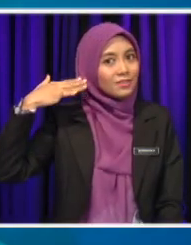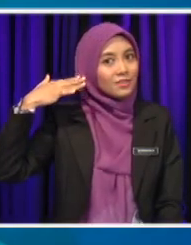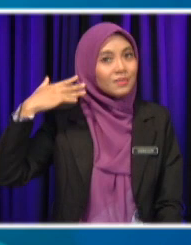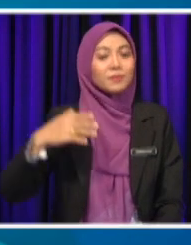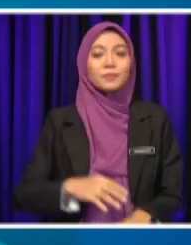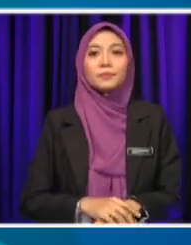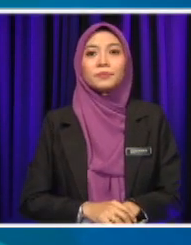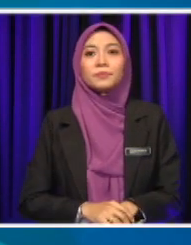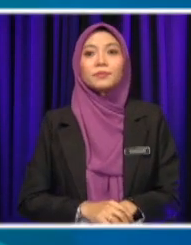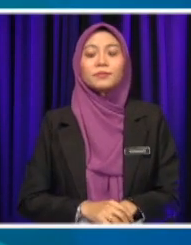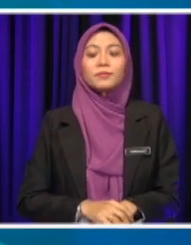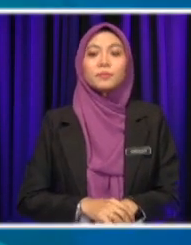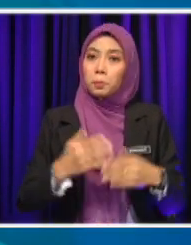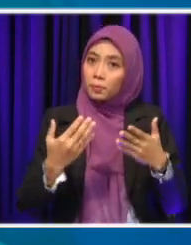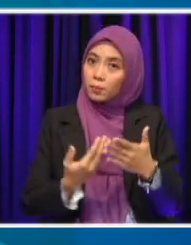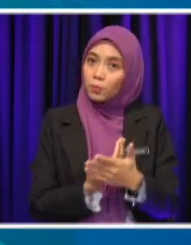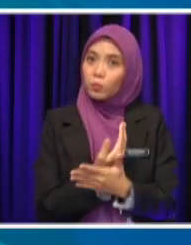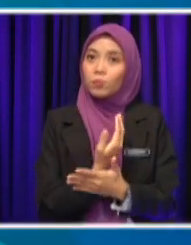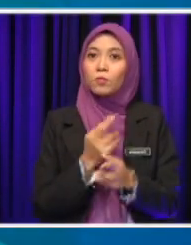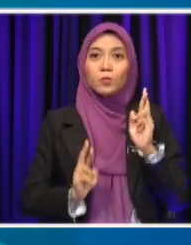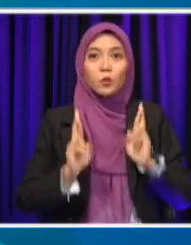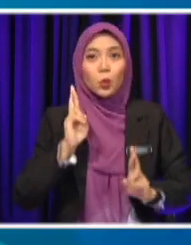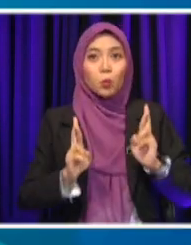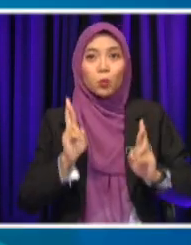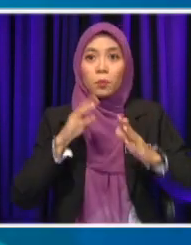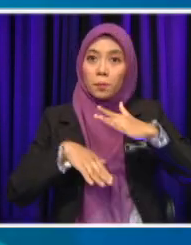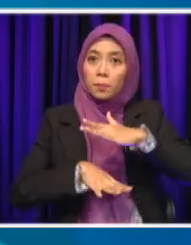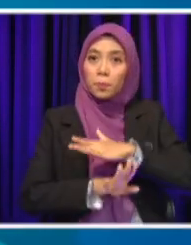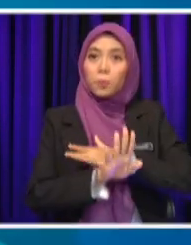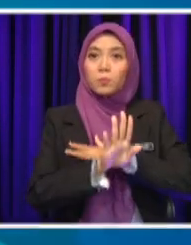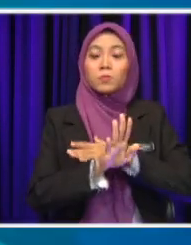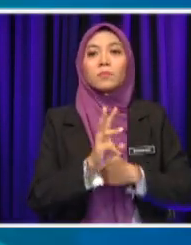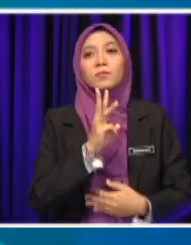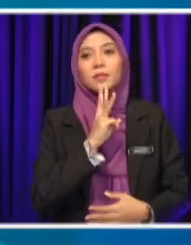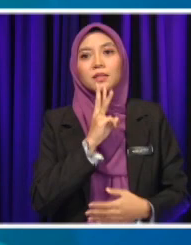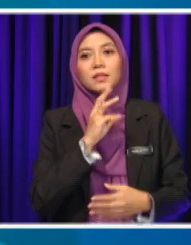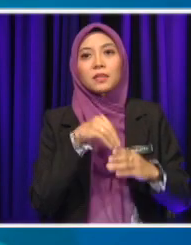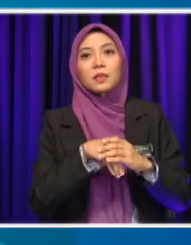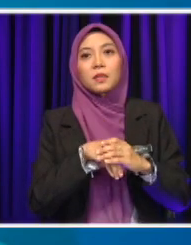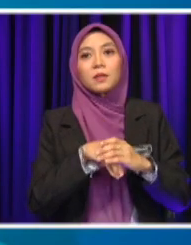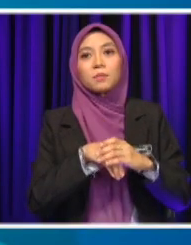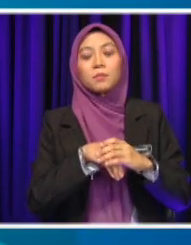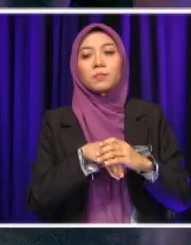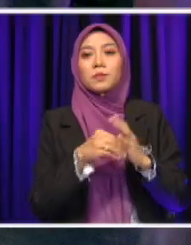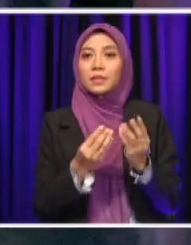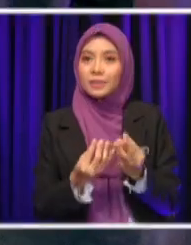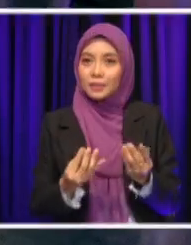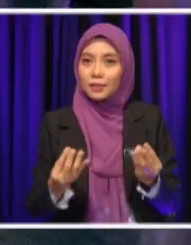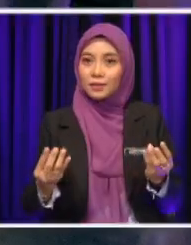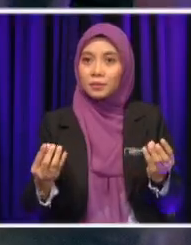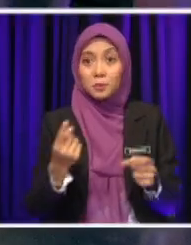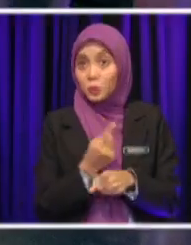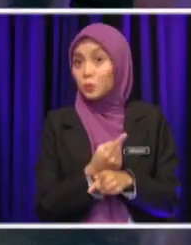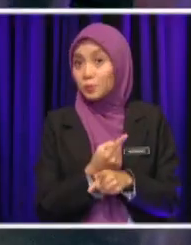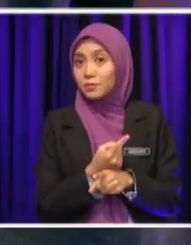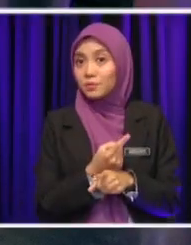kan. Kemudian barulah pam dihidupkan untuk memasukkan air ke tanaman tersebut. Betul cikgu? Betul ke ni